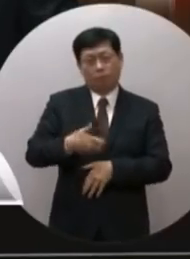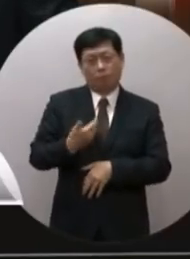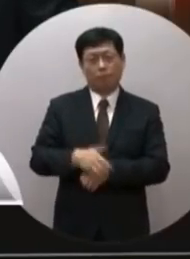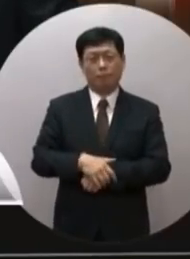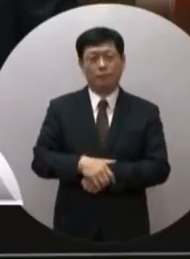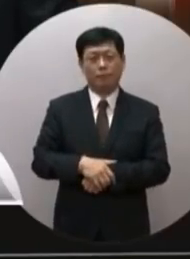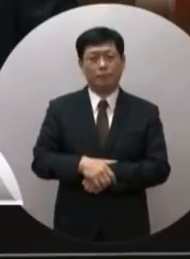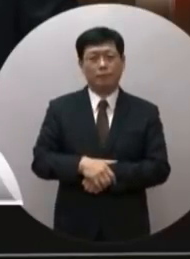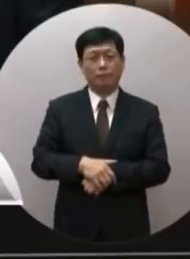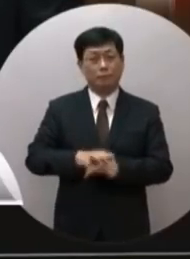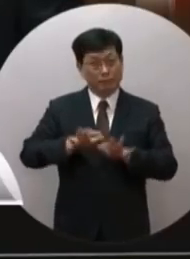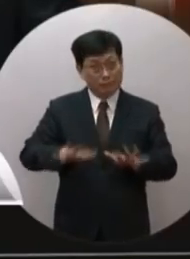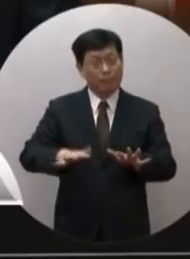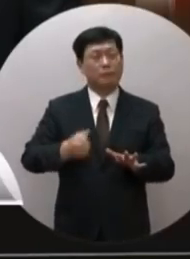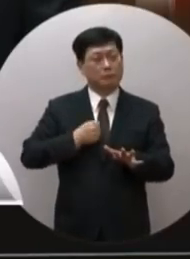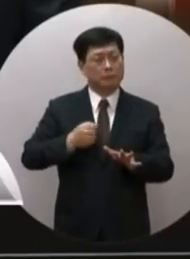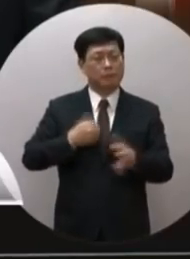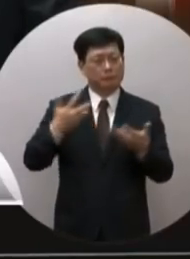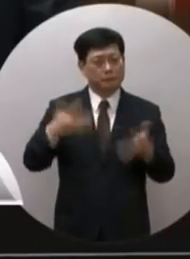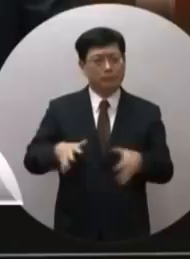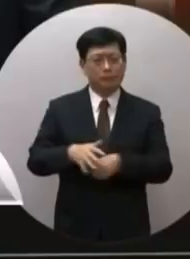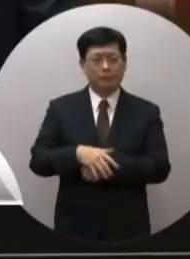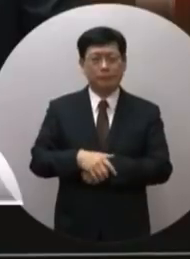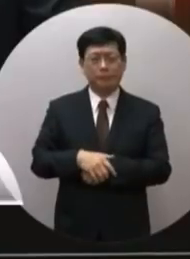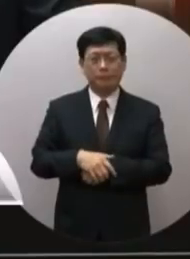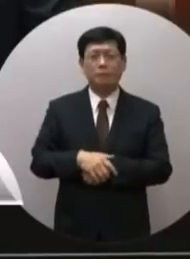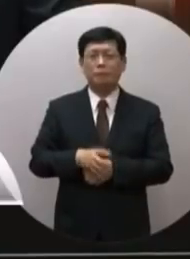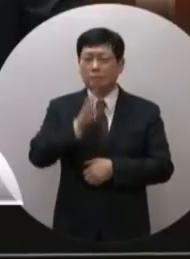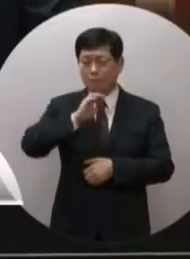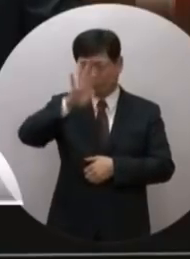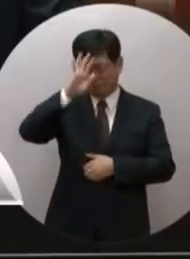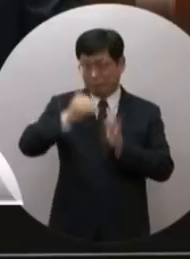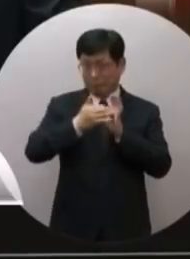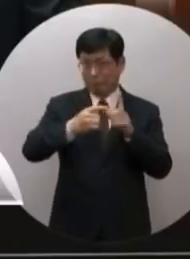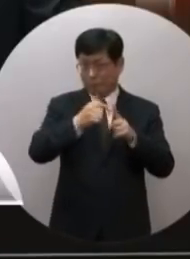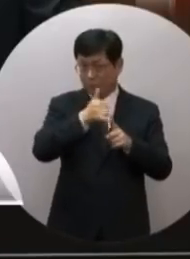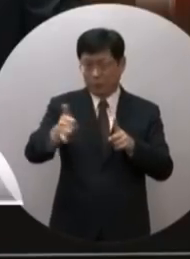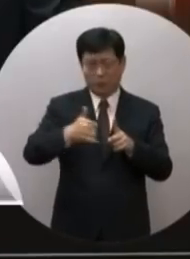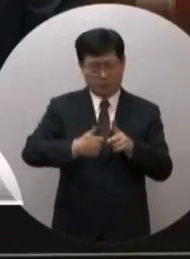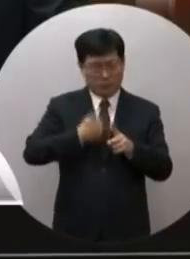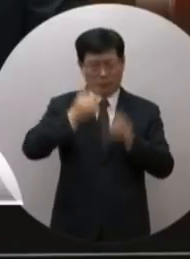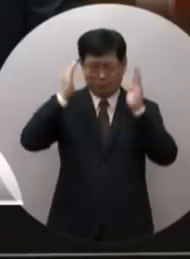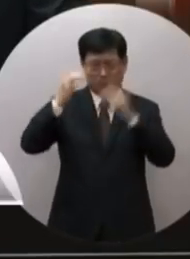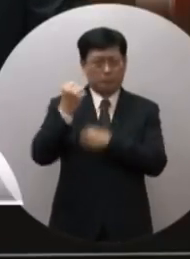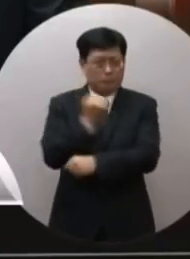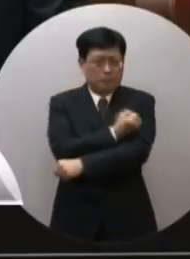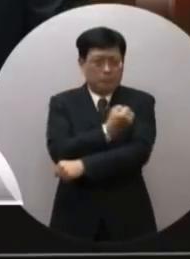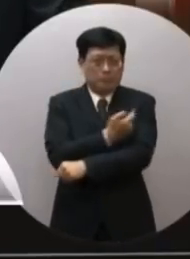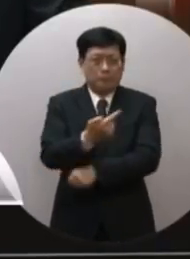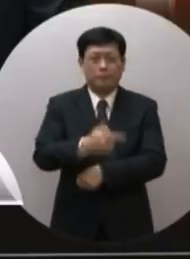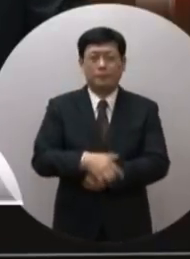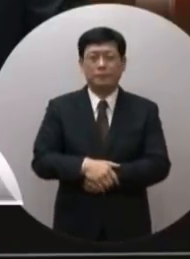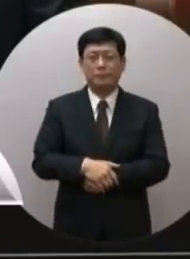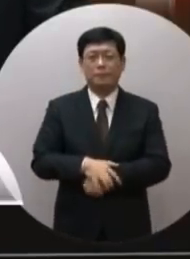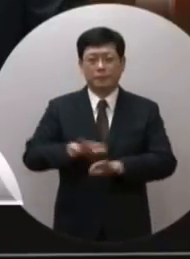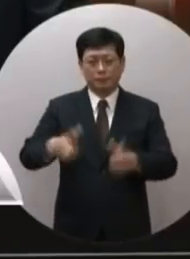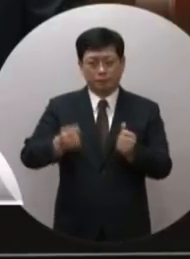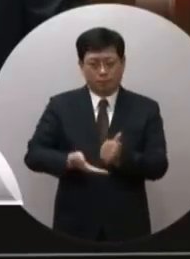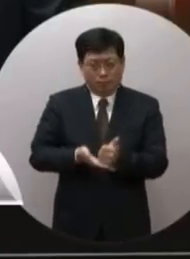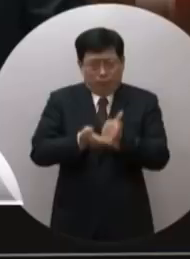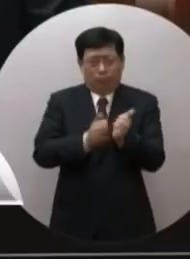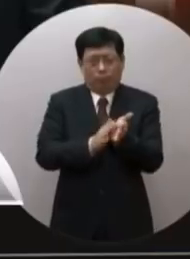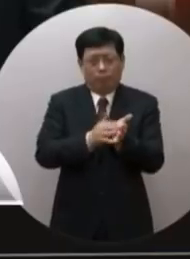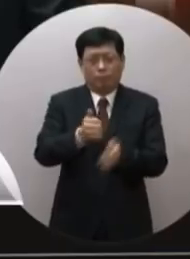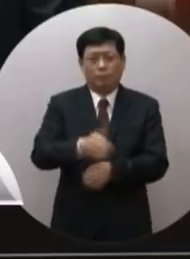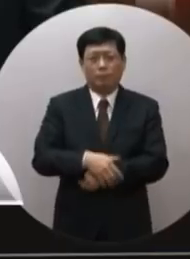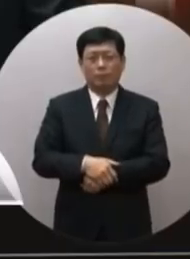道。但是我们知道很多的我们这些防疫的人员都在第一线非常的辛苦，我们也表达肯